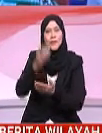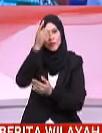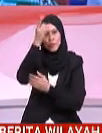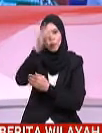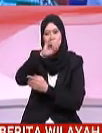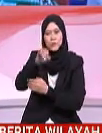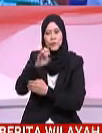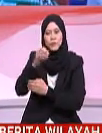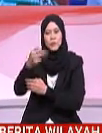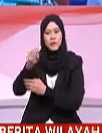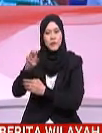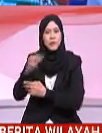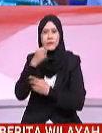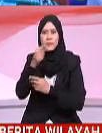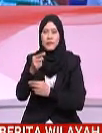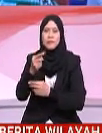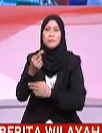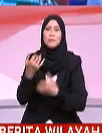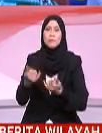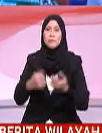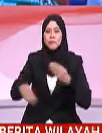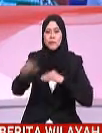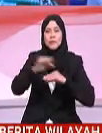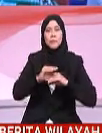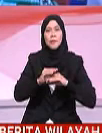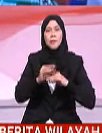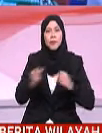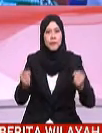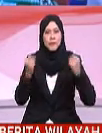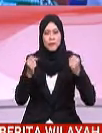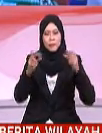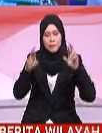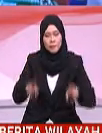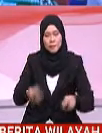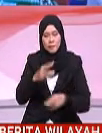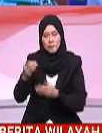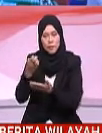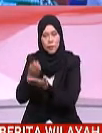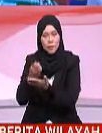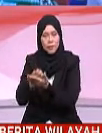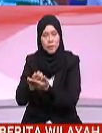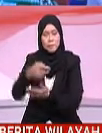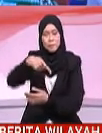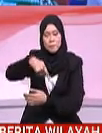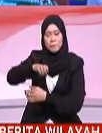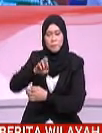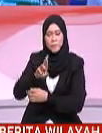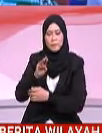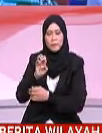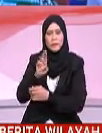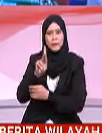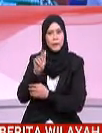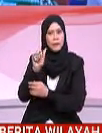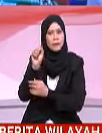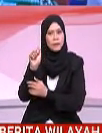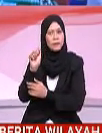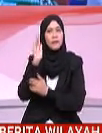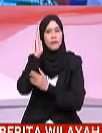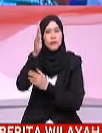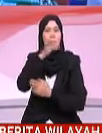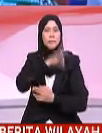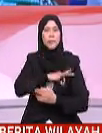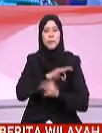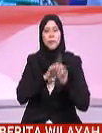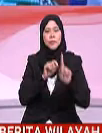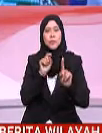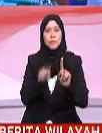Mahmud Merican, inisiatif program strategik memperkasa rakyat dan ekonomi pemerkasa itu bakal memanfaatkan lebih